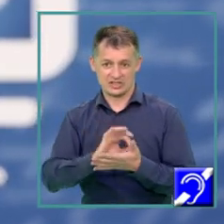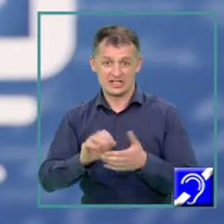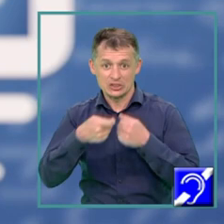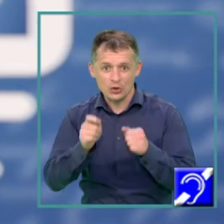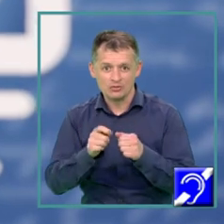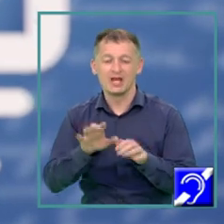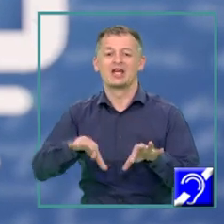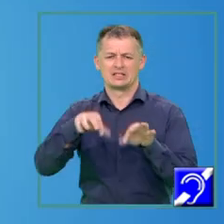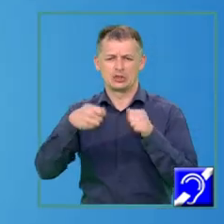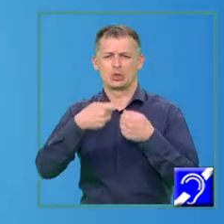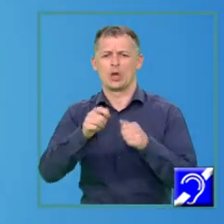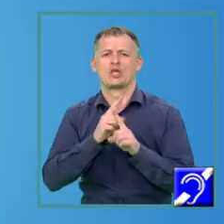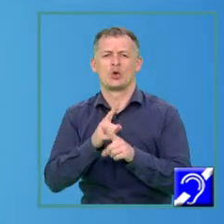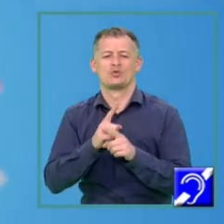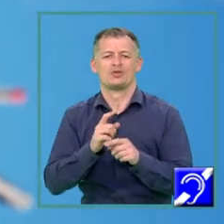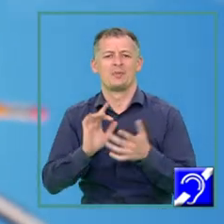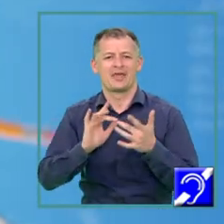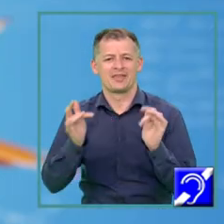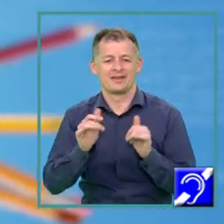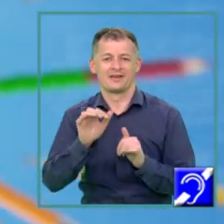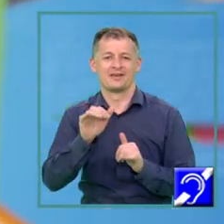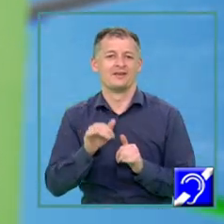găsiți cursurile de teleșcoală și online pe site-ul